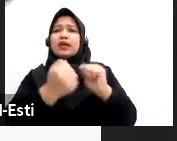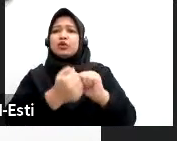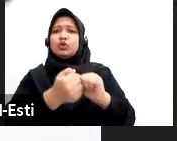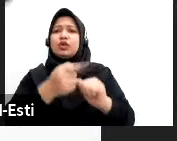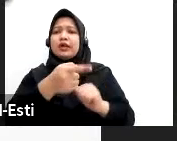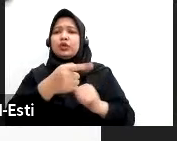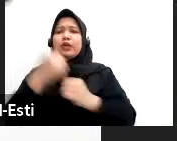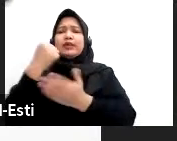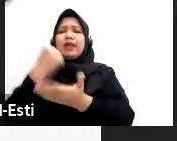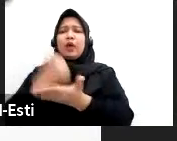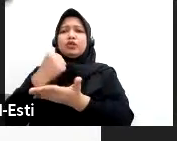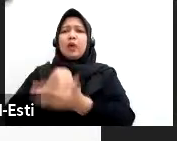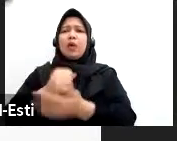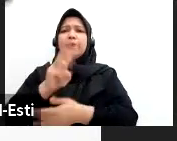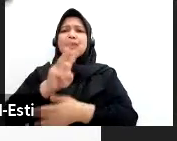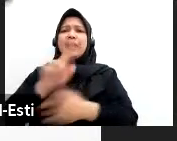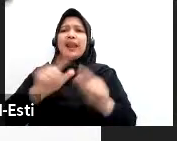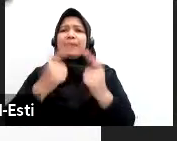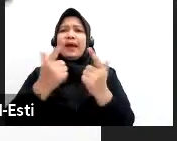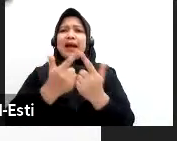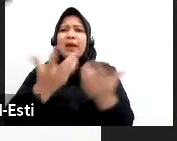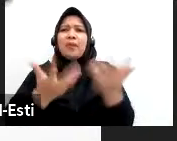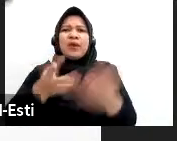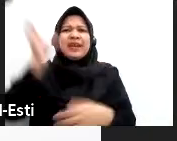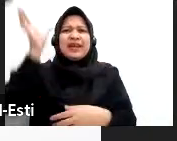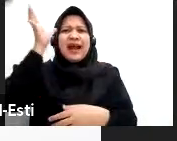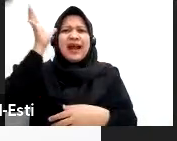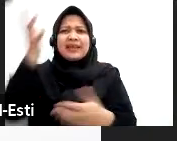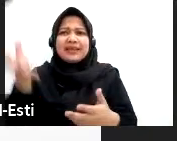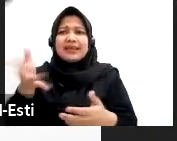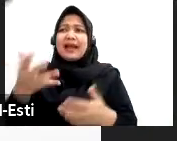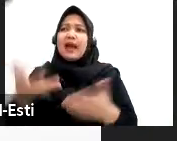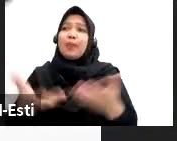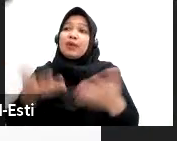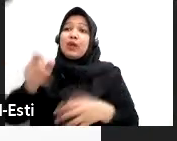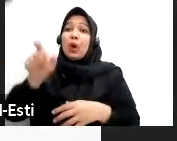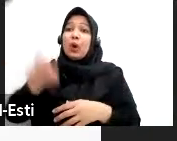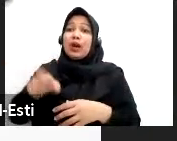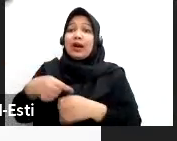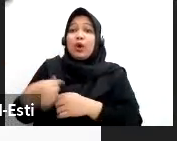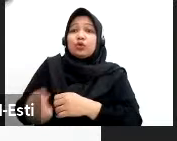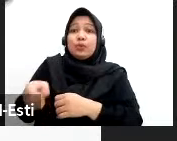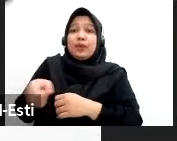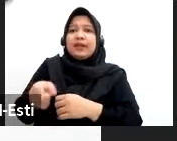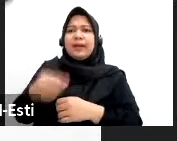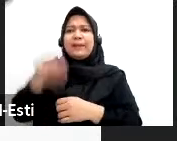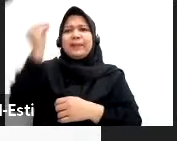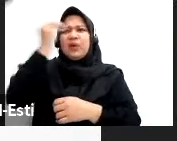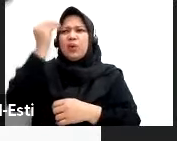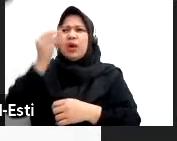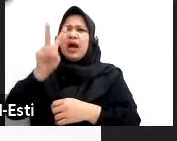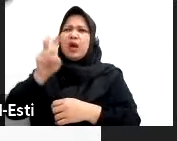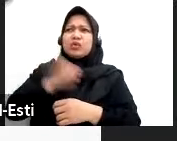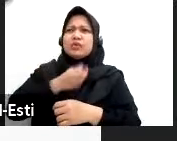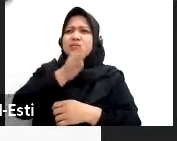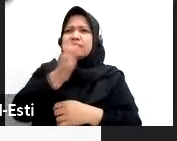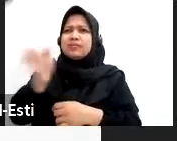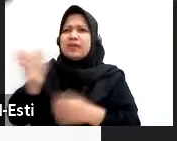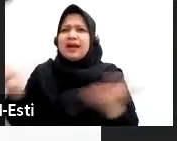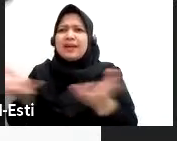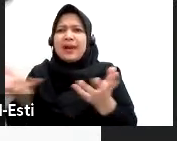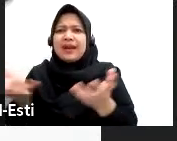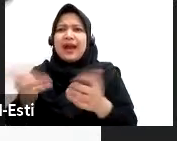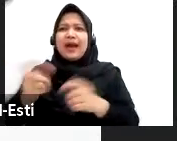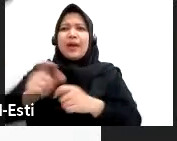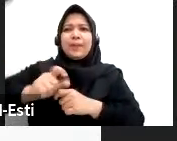sehingga konsumen ini bingung mau kemana dan bagaimana prosesnya apalagi semuanya